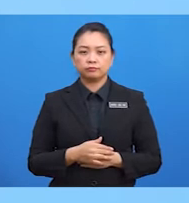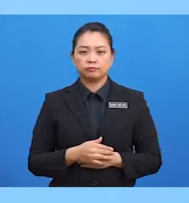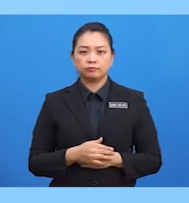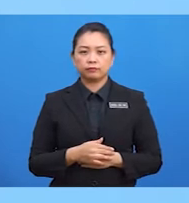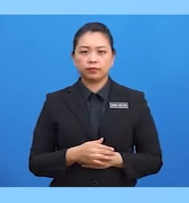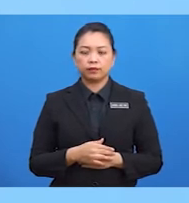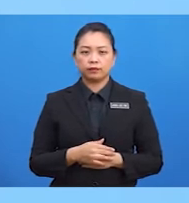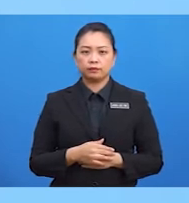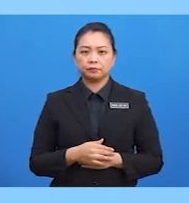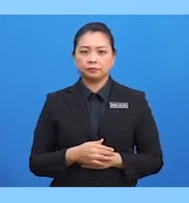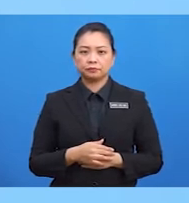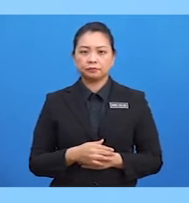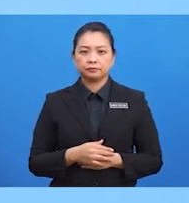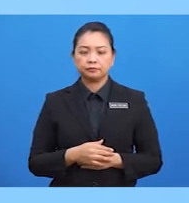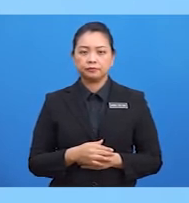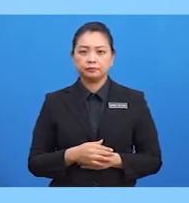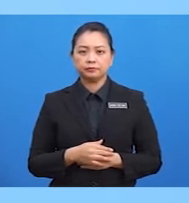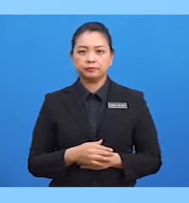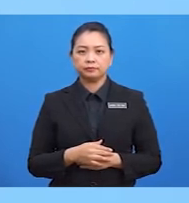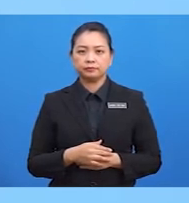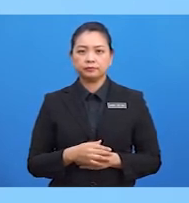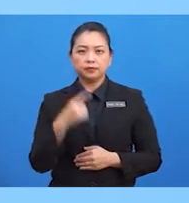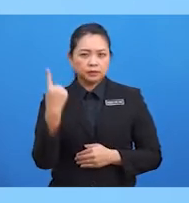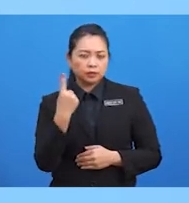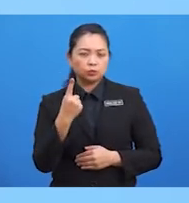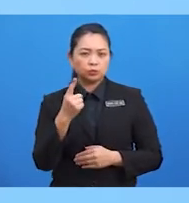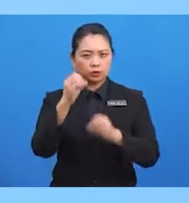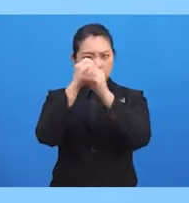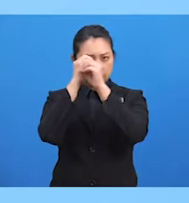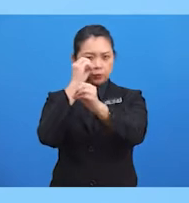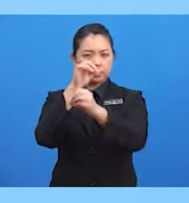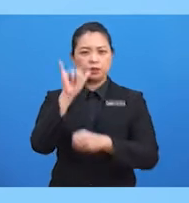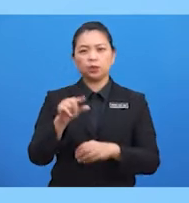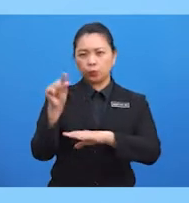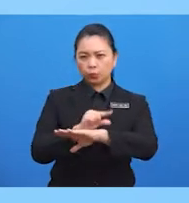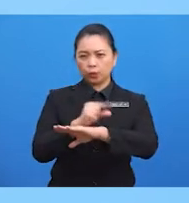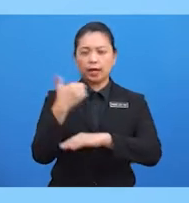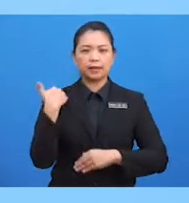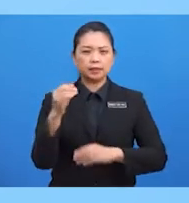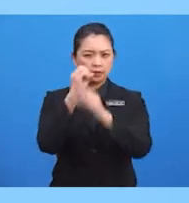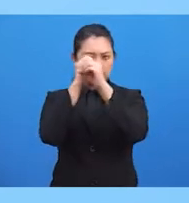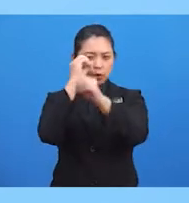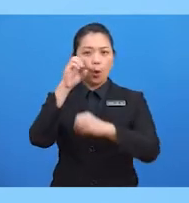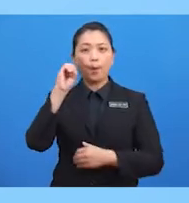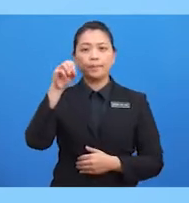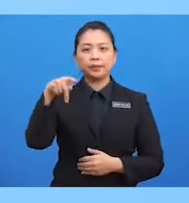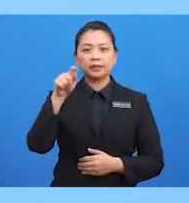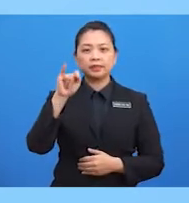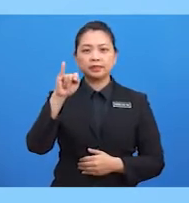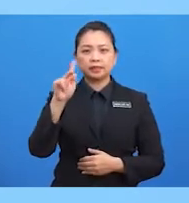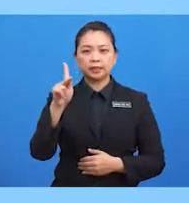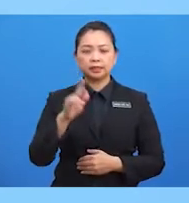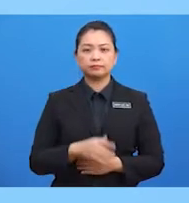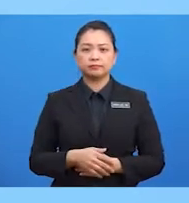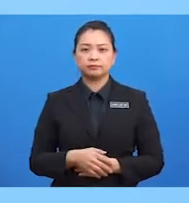yang digunakan adalah teleskop optik. Tetapi berbeza dengan teleskop radio